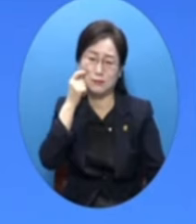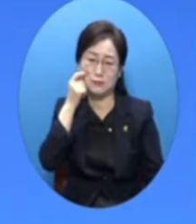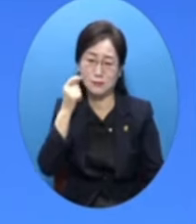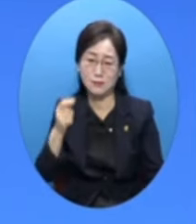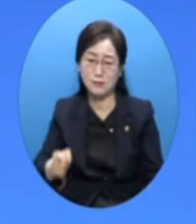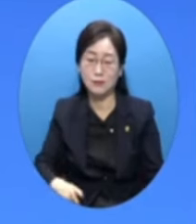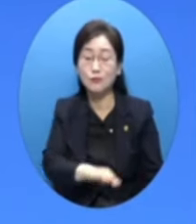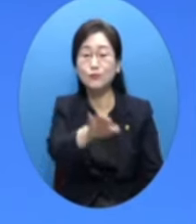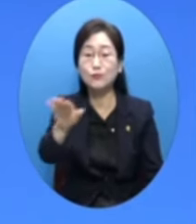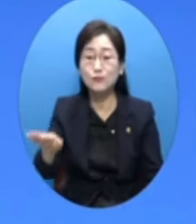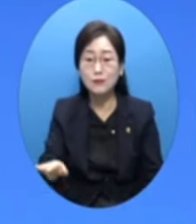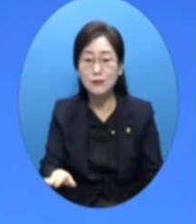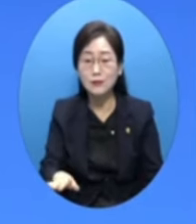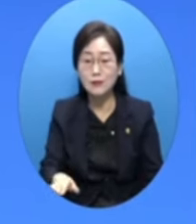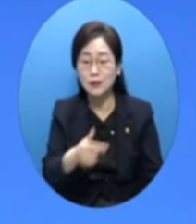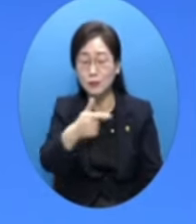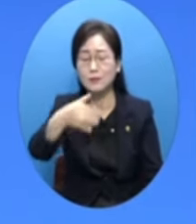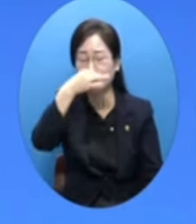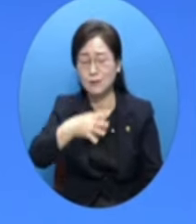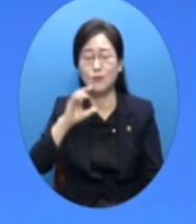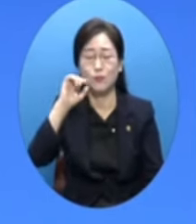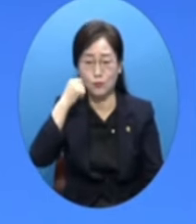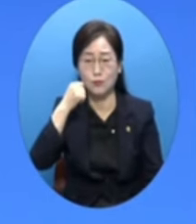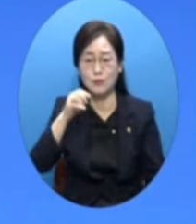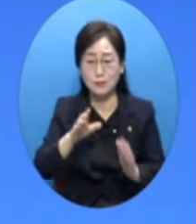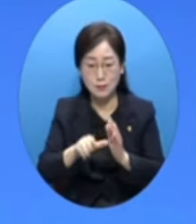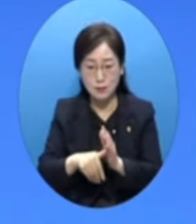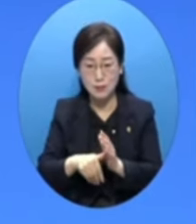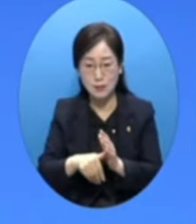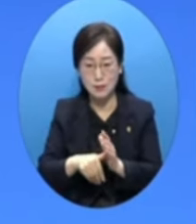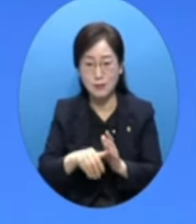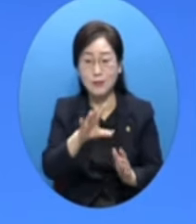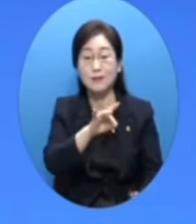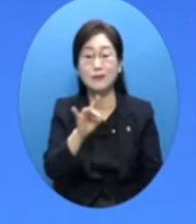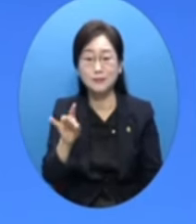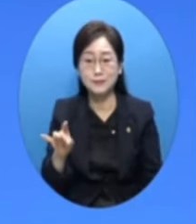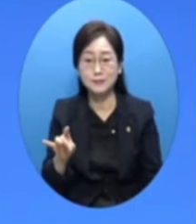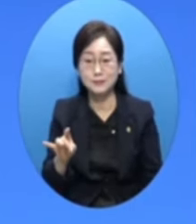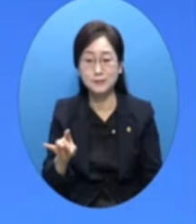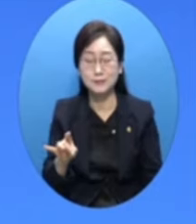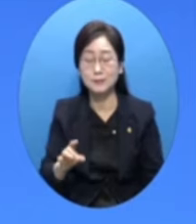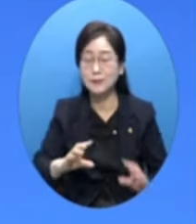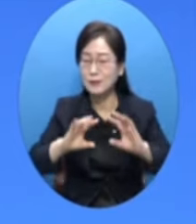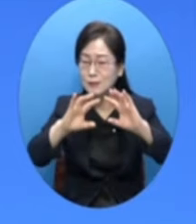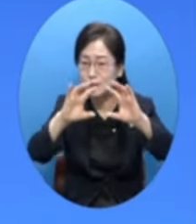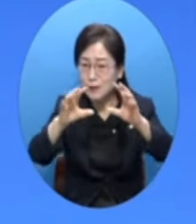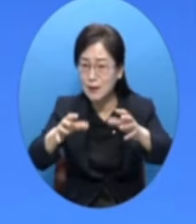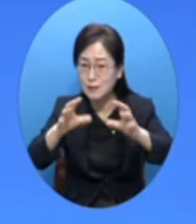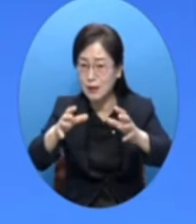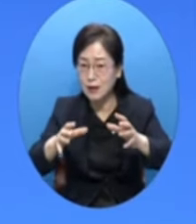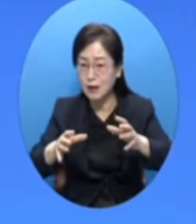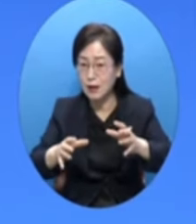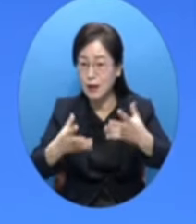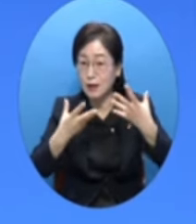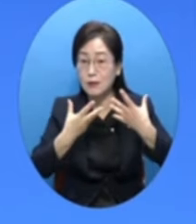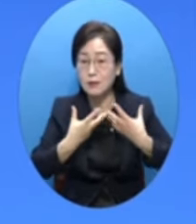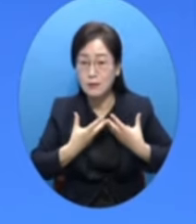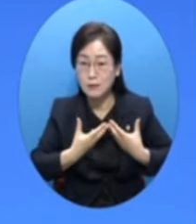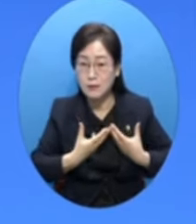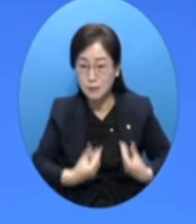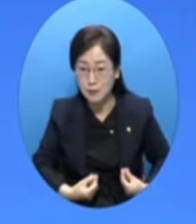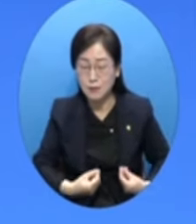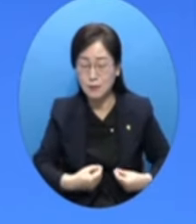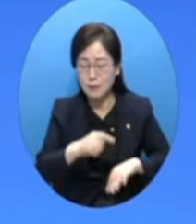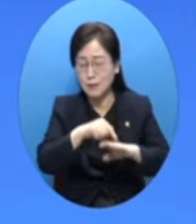우리가 너무 힘들고 어려울 때는 때때로 세상의 절망이 우리